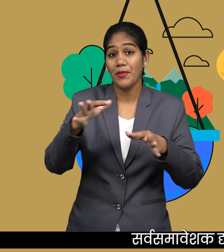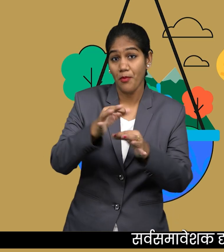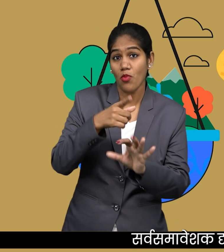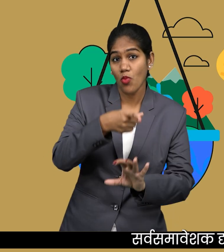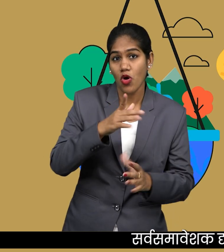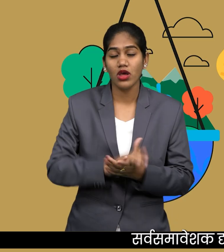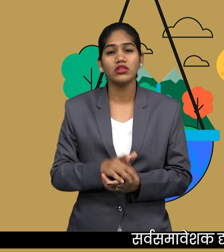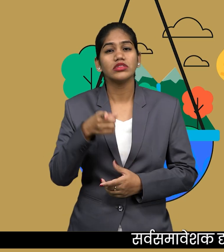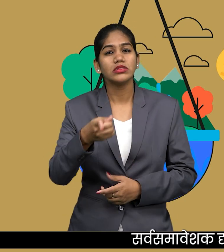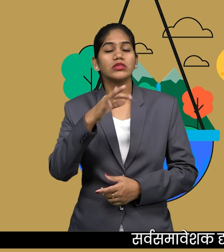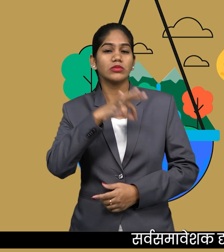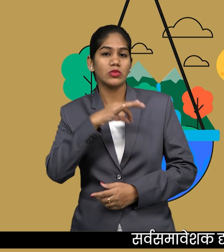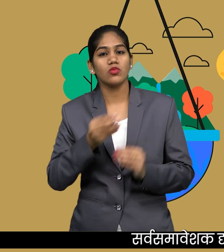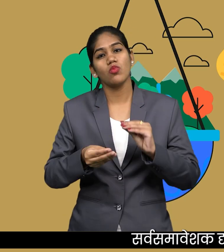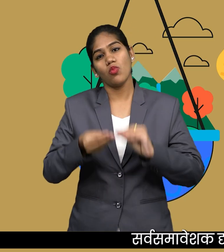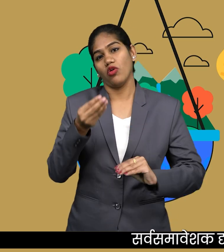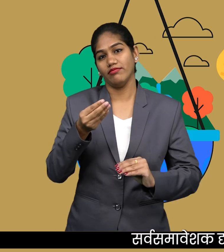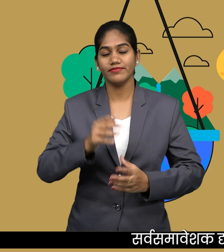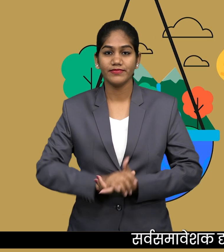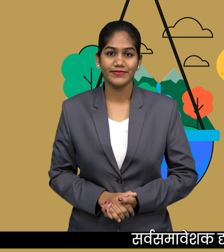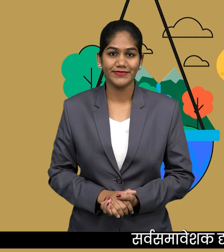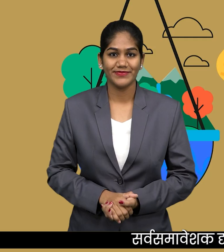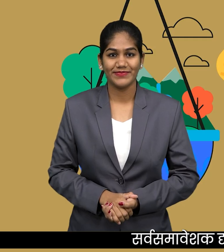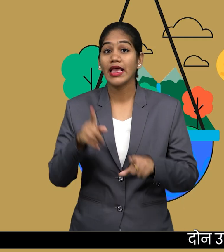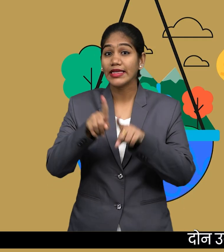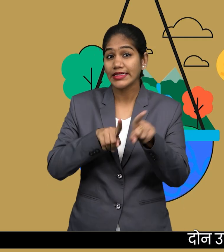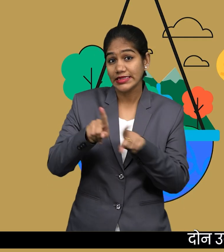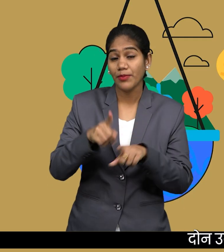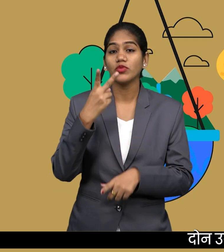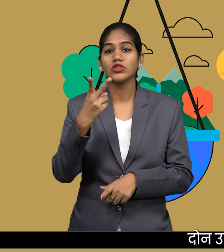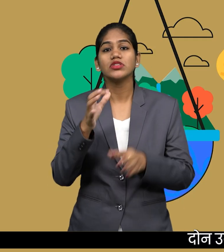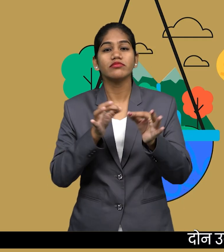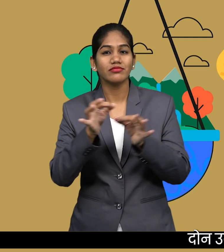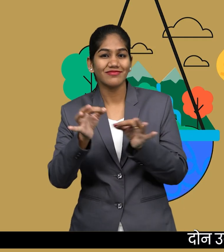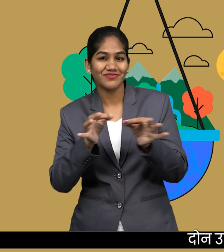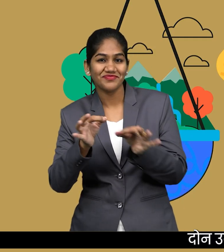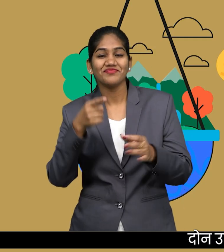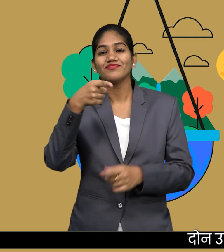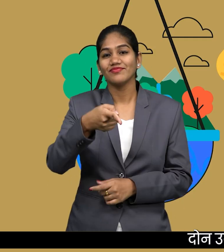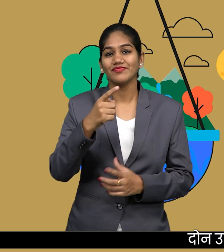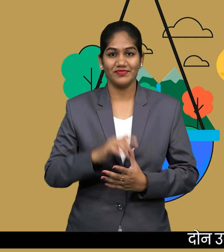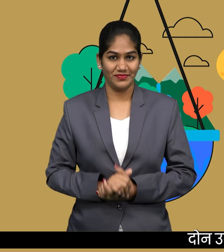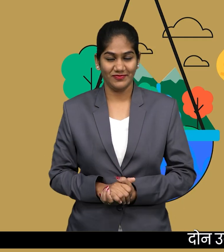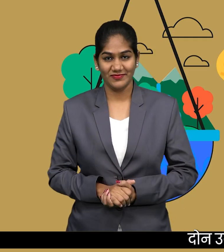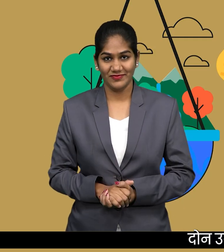सर्वसमावेशक दृष्टिकोन अधिक फायदेशीर ठरतो. 2 उदाहरणे हे स्पष्ट करतात.